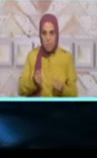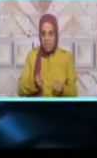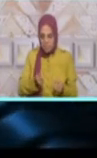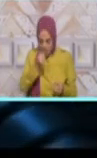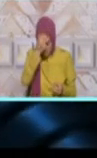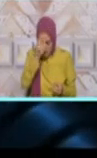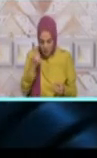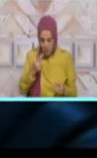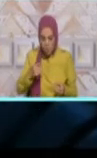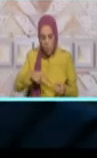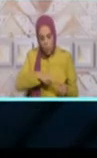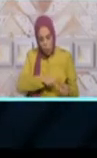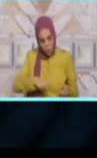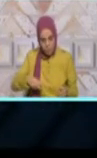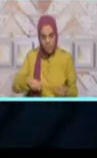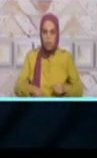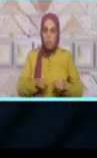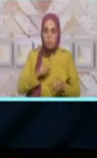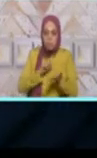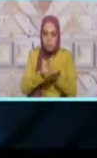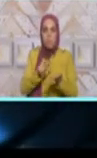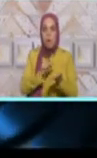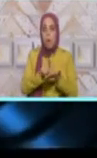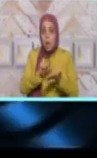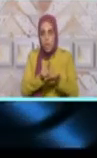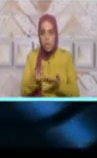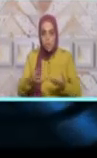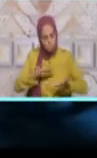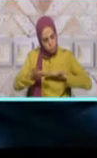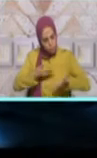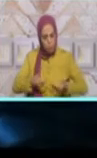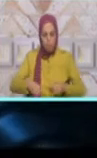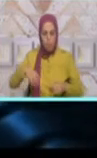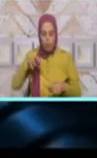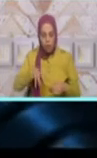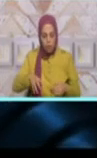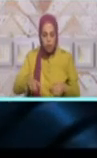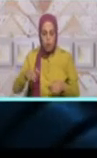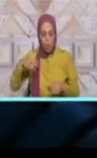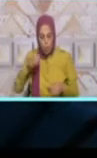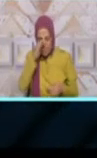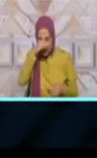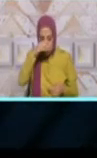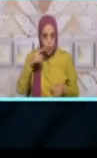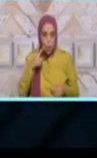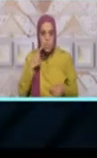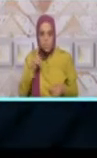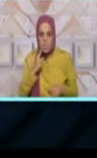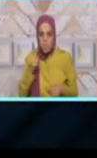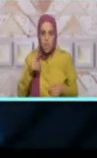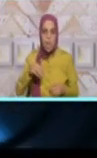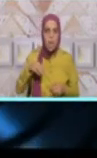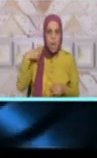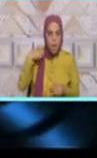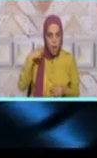1200 بلاغ وشكوى تم التعامل معهم، وكانت طبعا القاهرة والجيزة وإسكندرية كانت أكثر